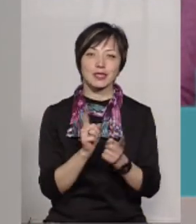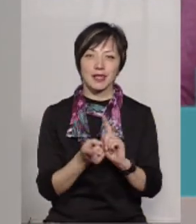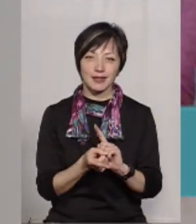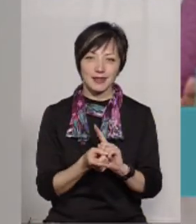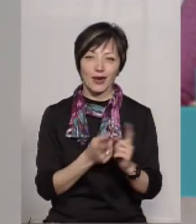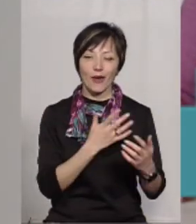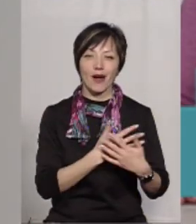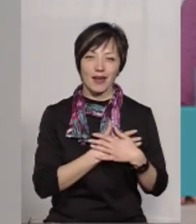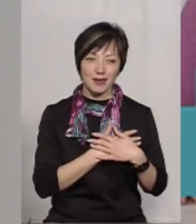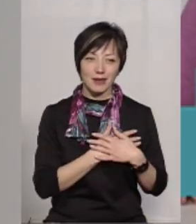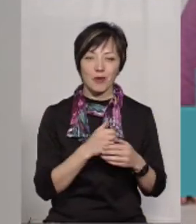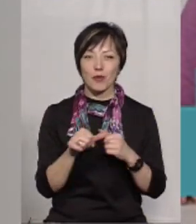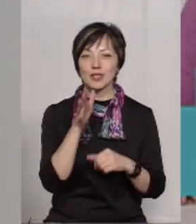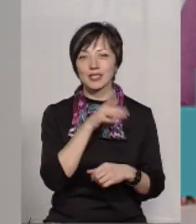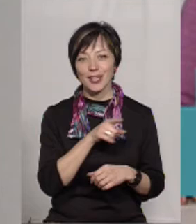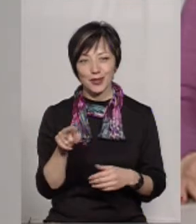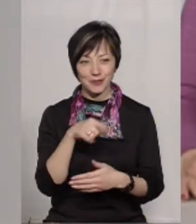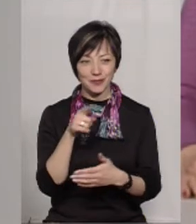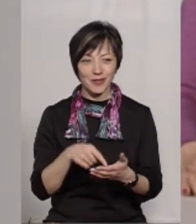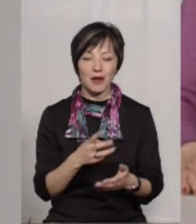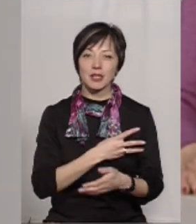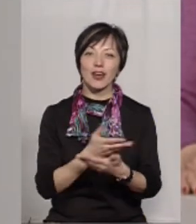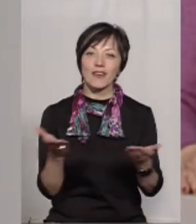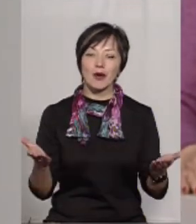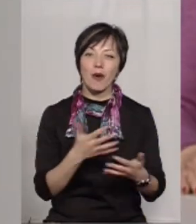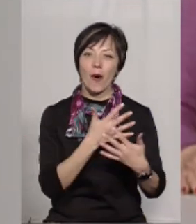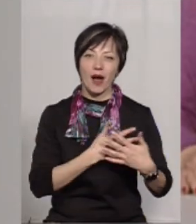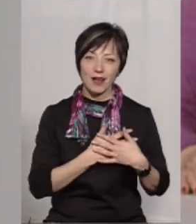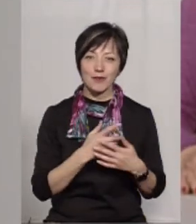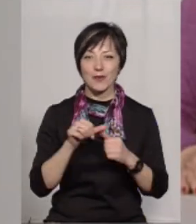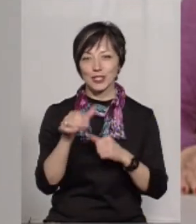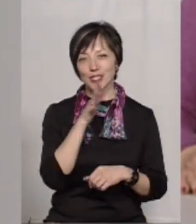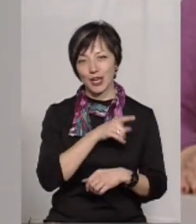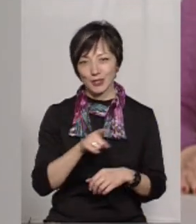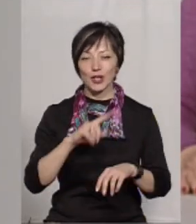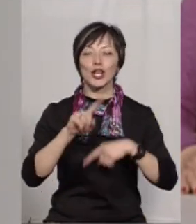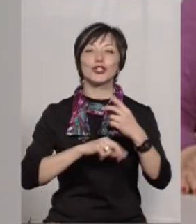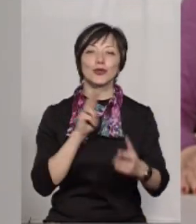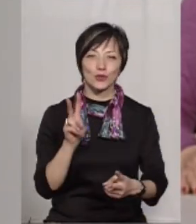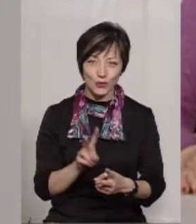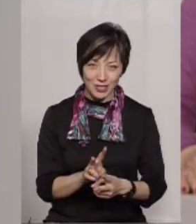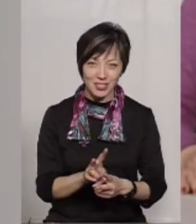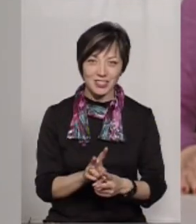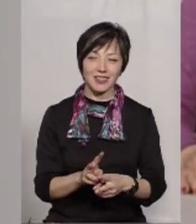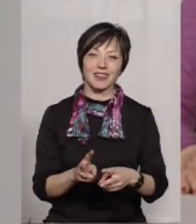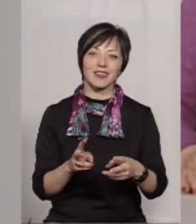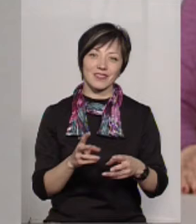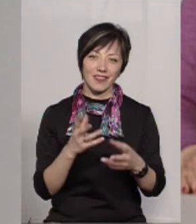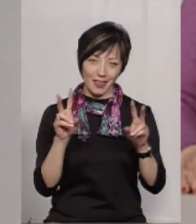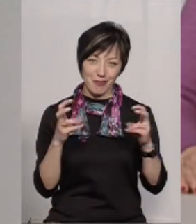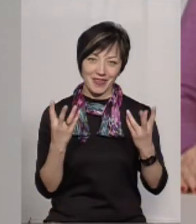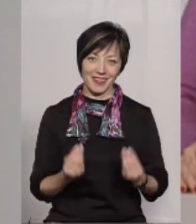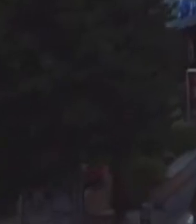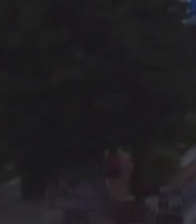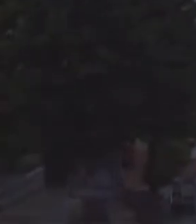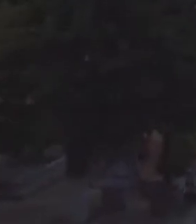стати коханням поза часом? Бажаю вам кохання поза часом. До зустрічі у темі дня.